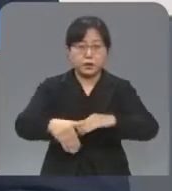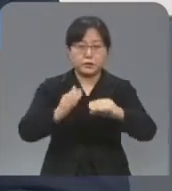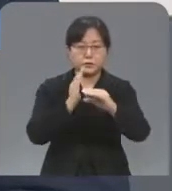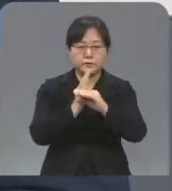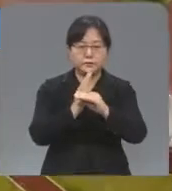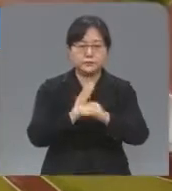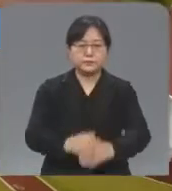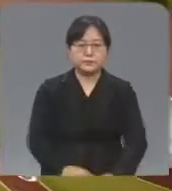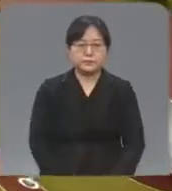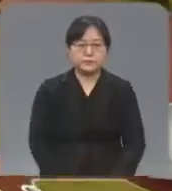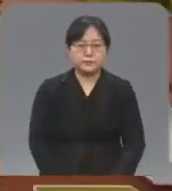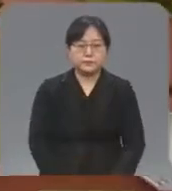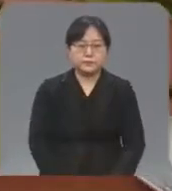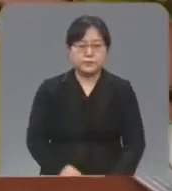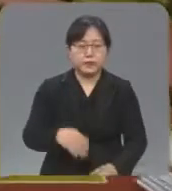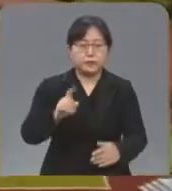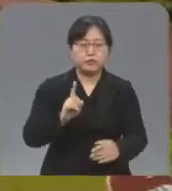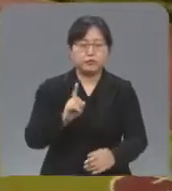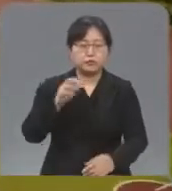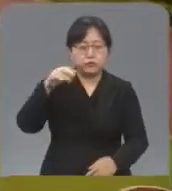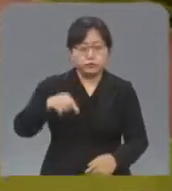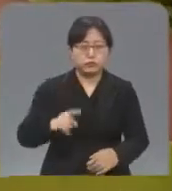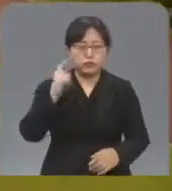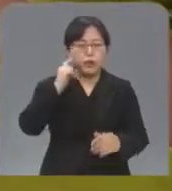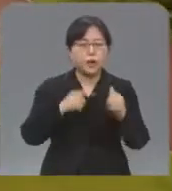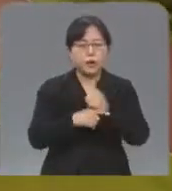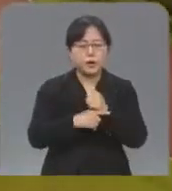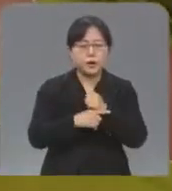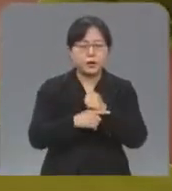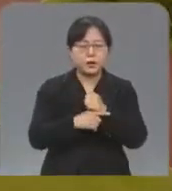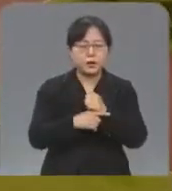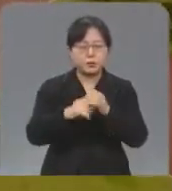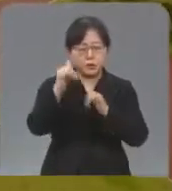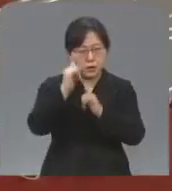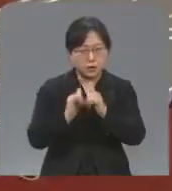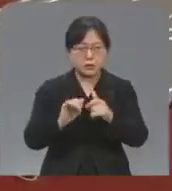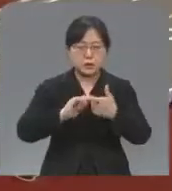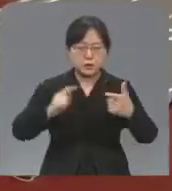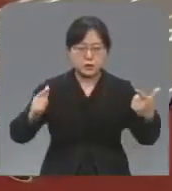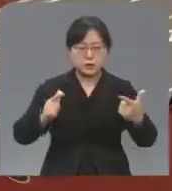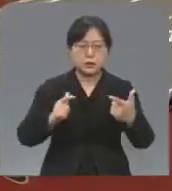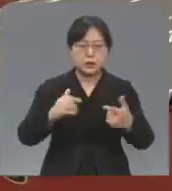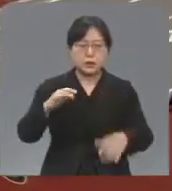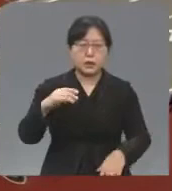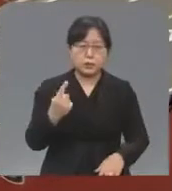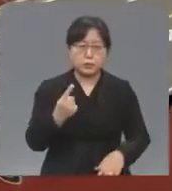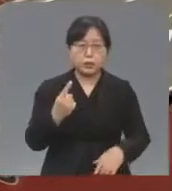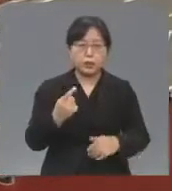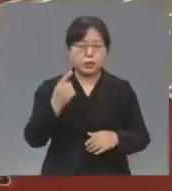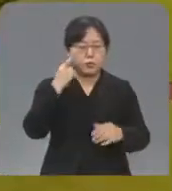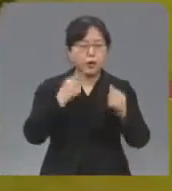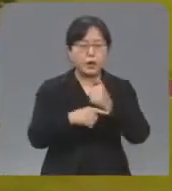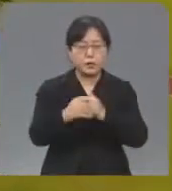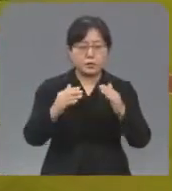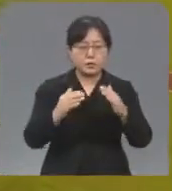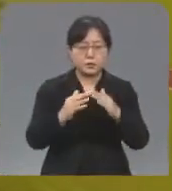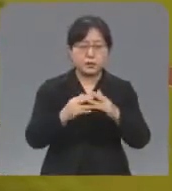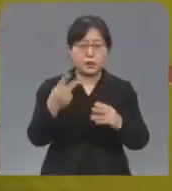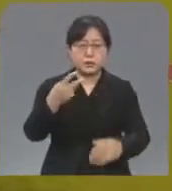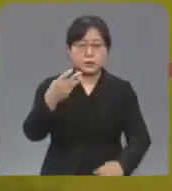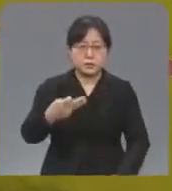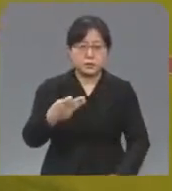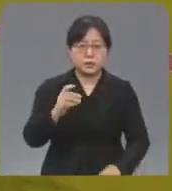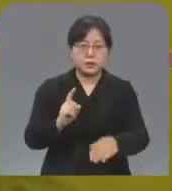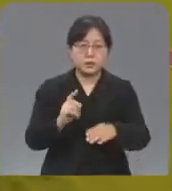갖고 있습니다. 우주과학의 원리와 탐사 역사 등을 한눈에 볼 수 있는 나로 우주과학관.